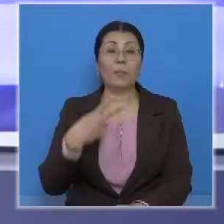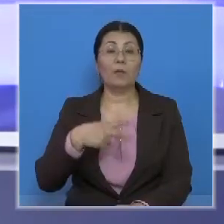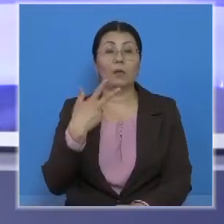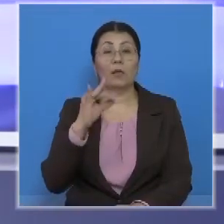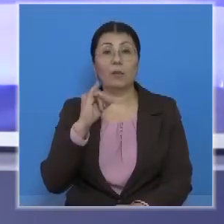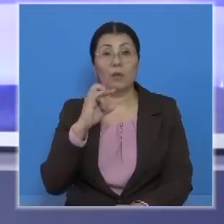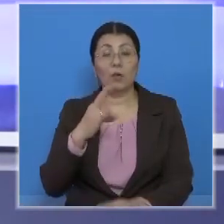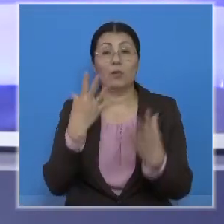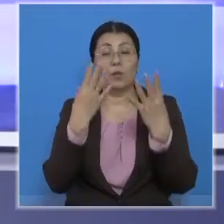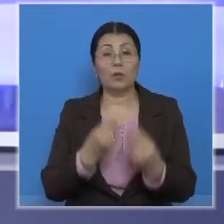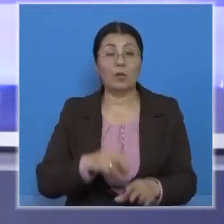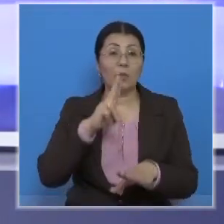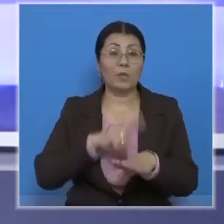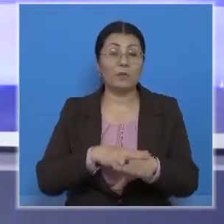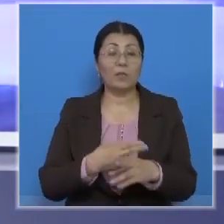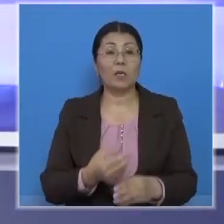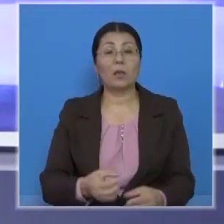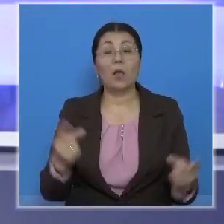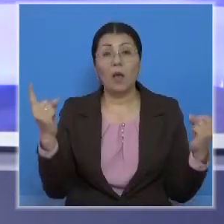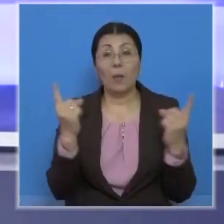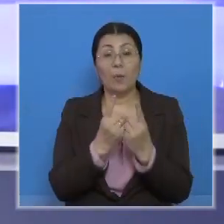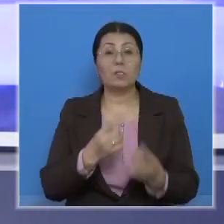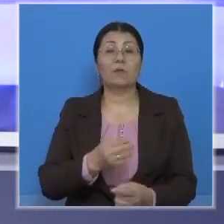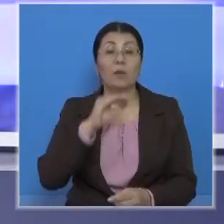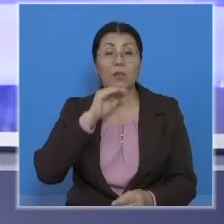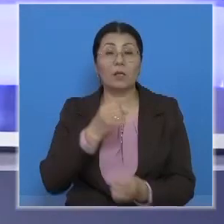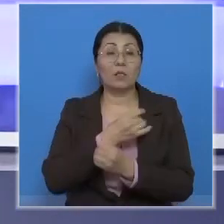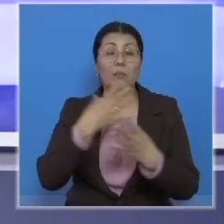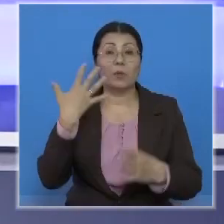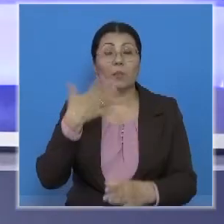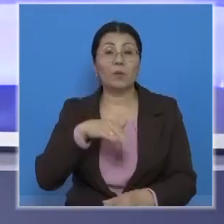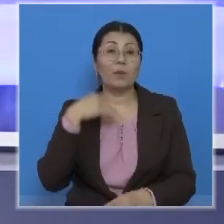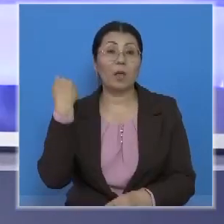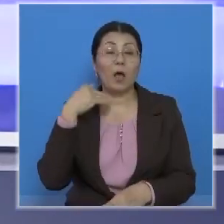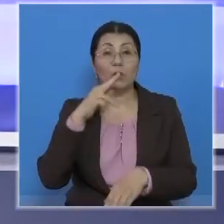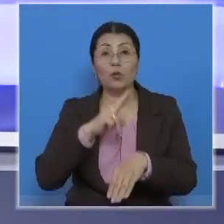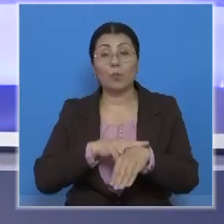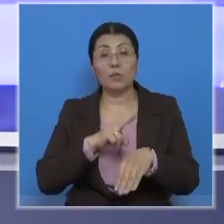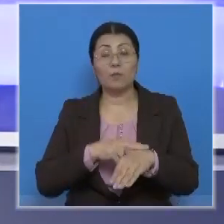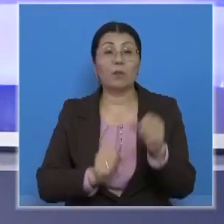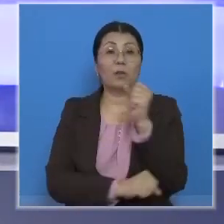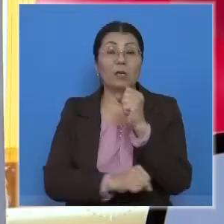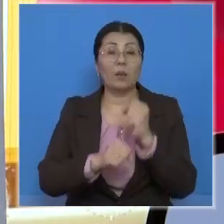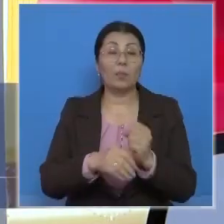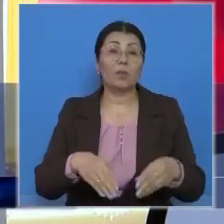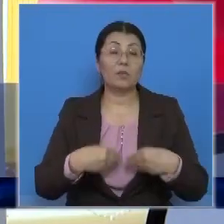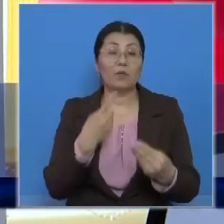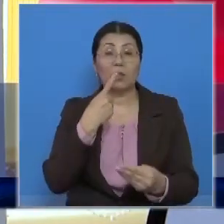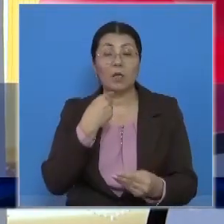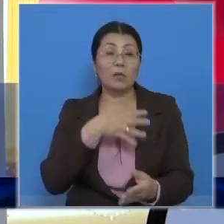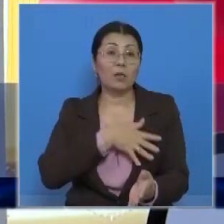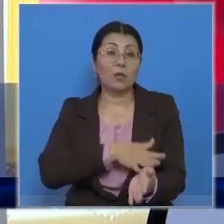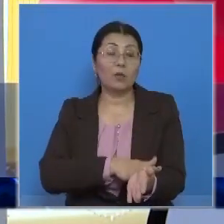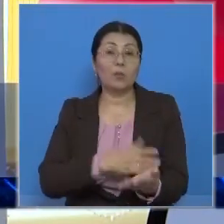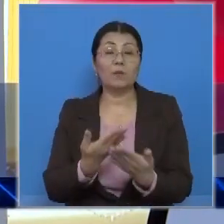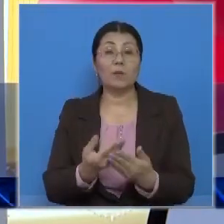23 июня – День полиции. Накануне профессионального праздника более 50 актюбинских стражей порядка стали донорами крови.